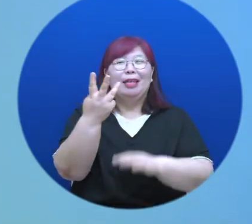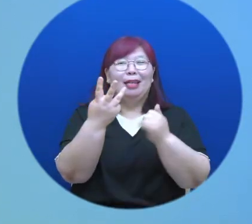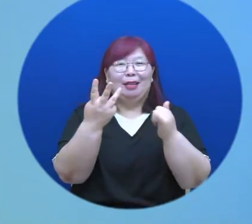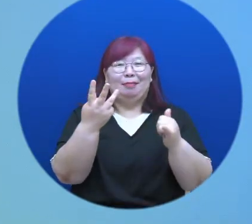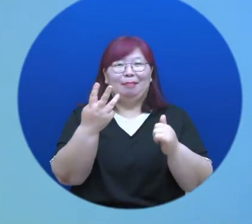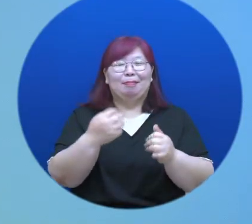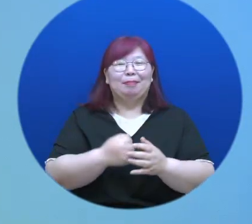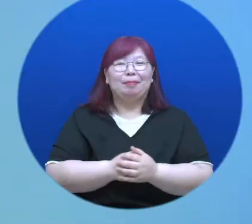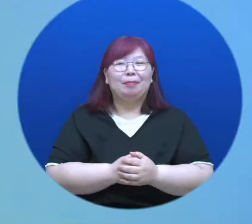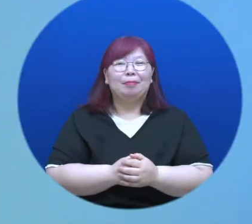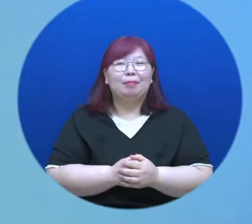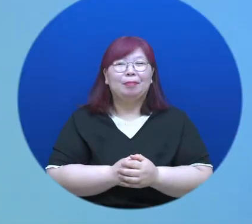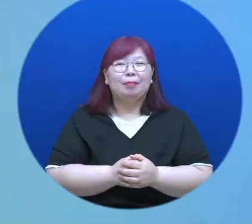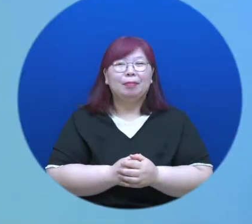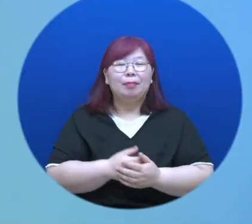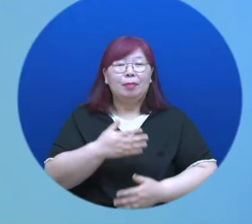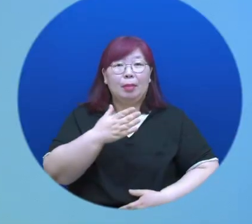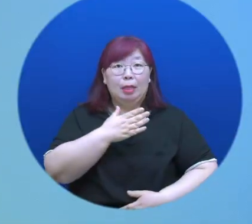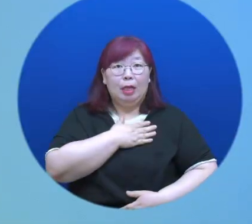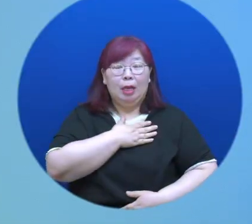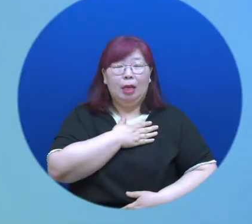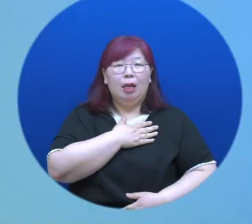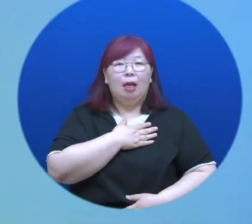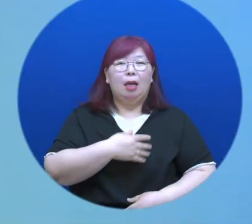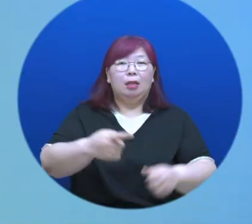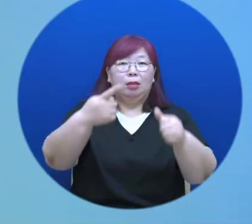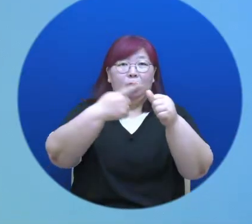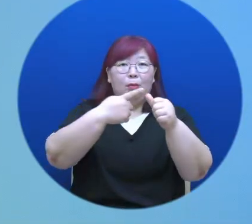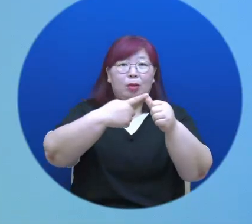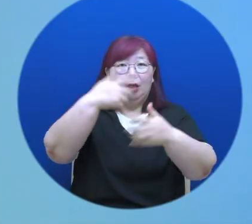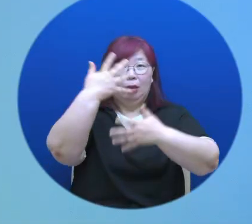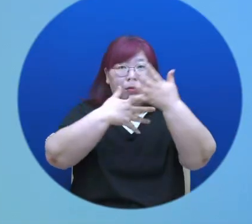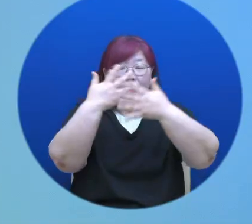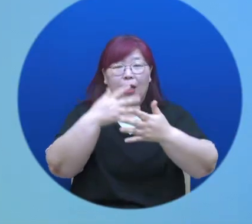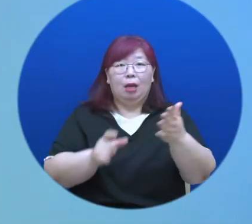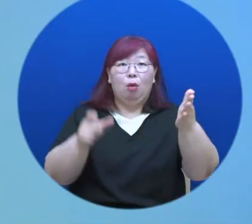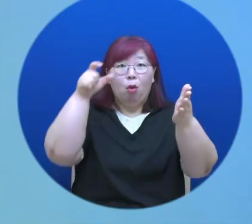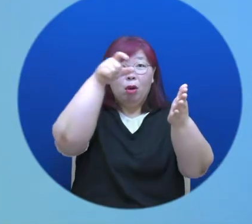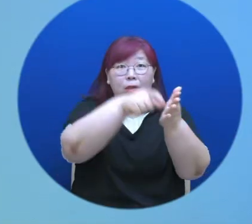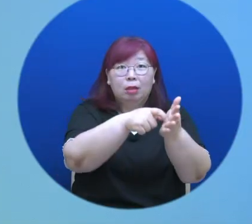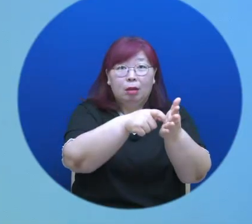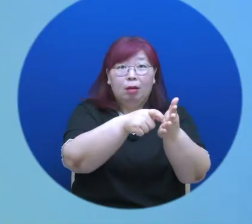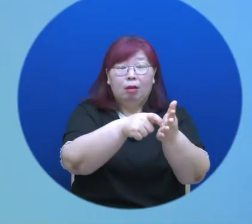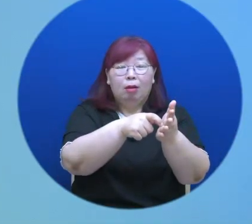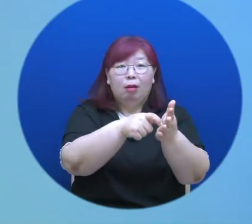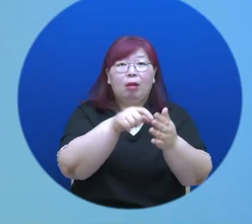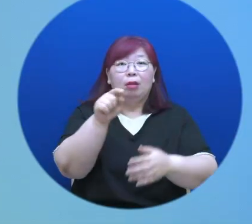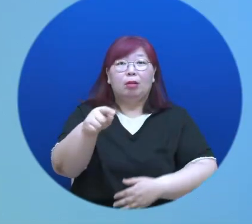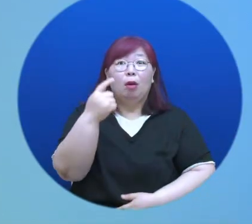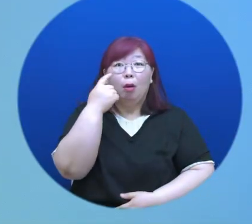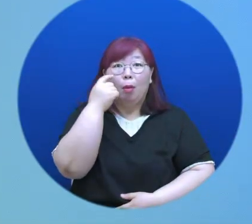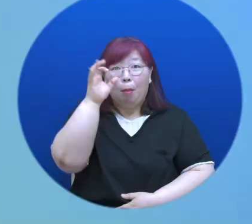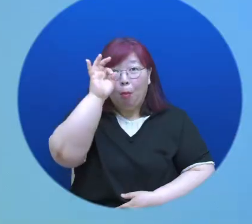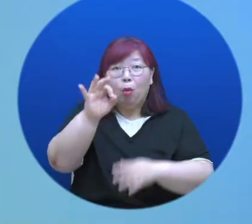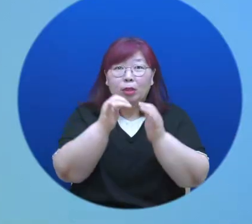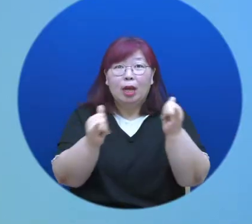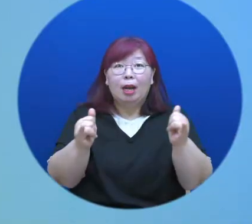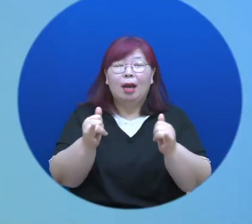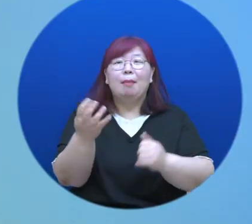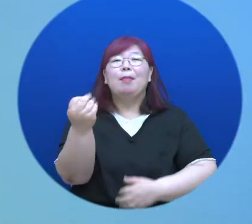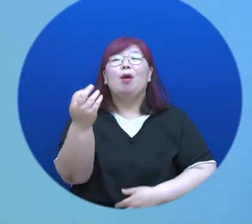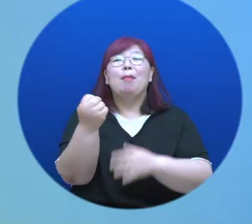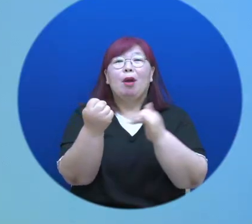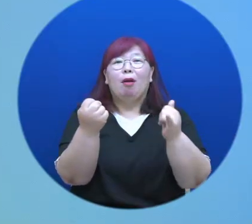제가 야심차게 첫 번째 영상을 올렸습니다. 조회수가 자그마치